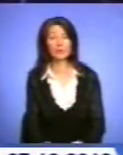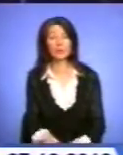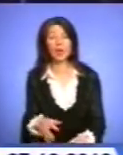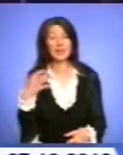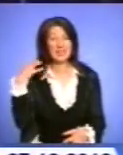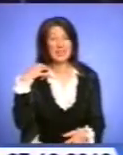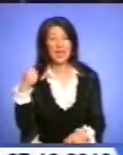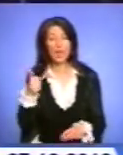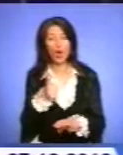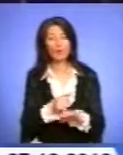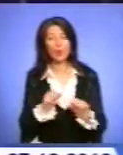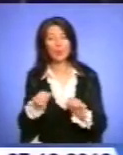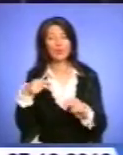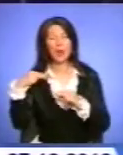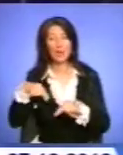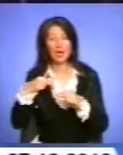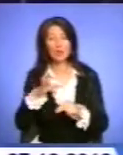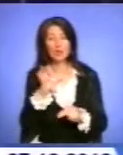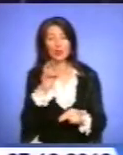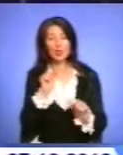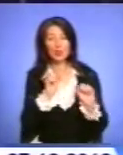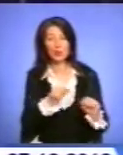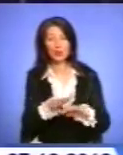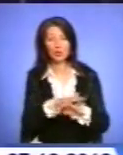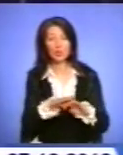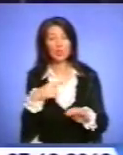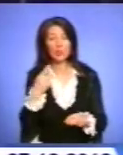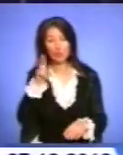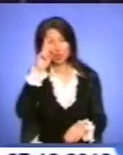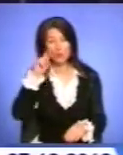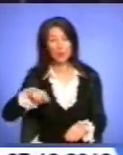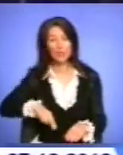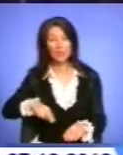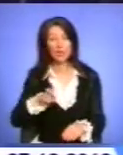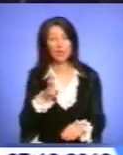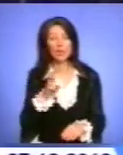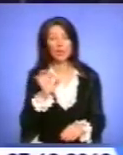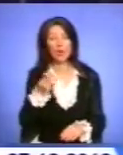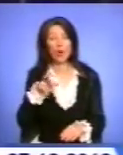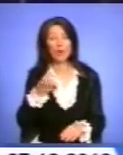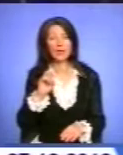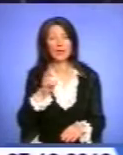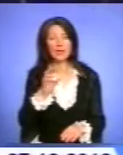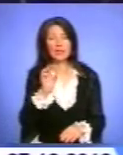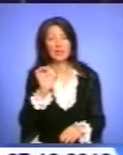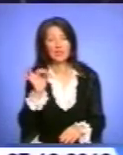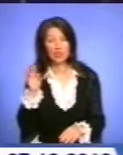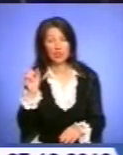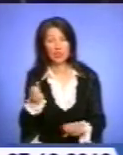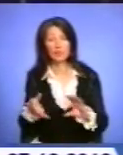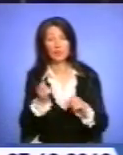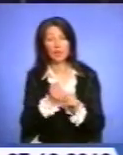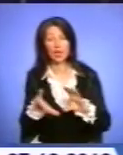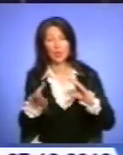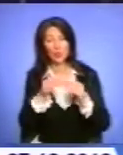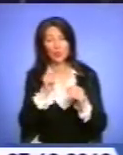Начальник Головного управління праці та соціального захисту населення обласної державної адміністрації Богдана Олексишин підбила підсумки року у